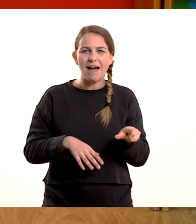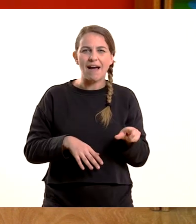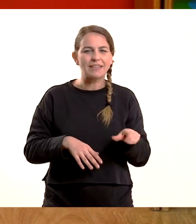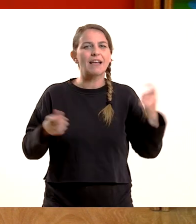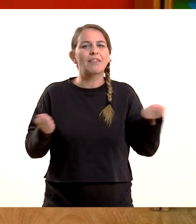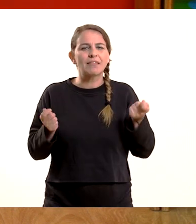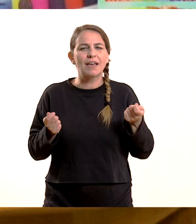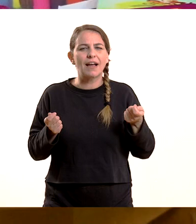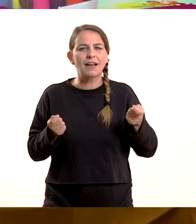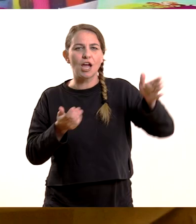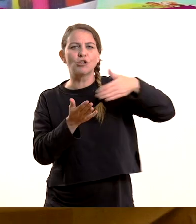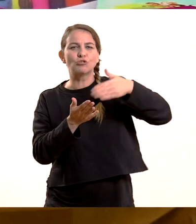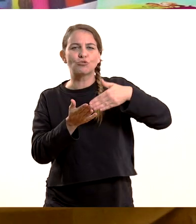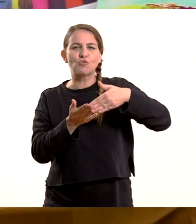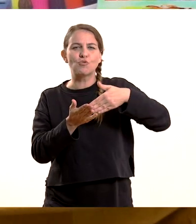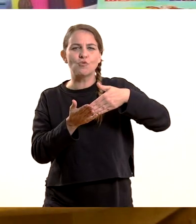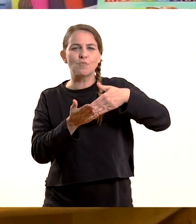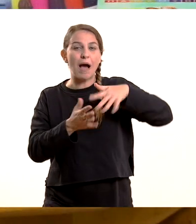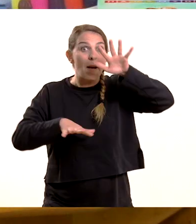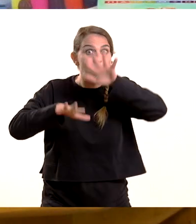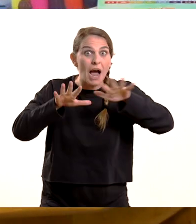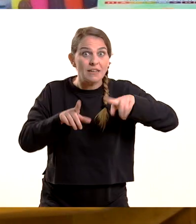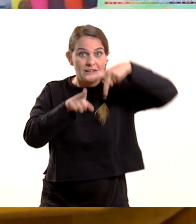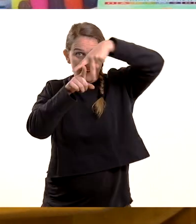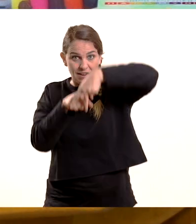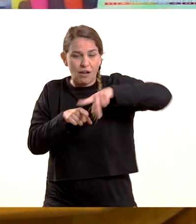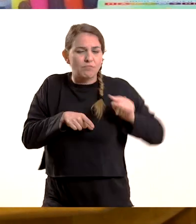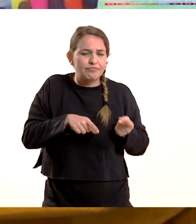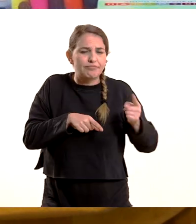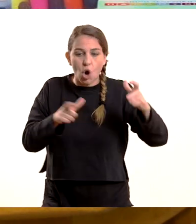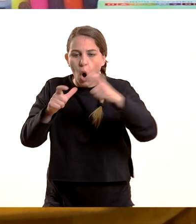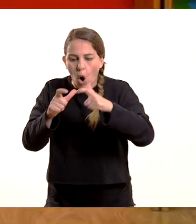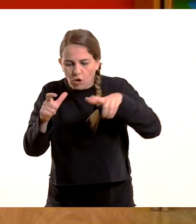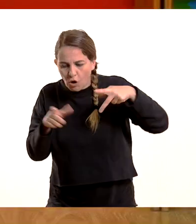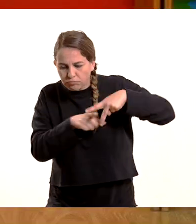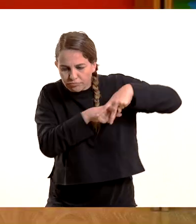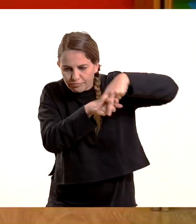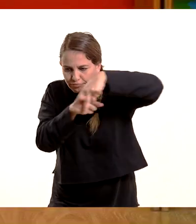Η μαγισούλα ταξίδεψε με τη σκούπα της σε όλο το μαγικό χωριό.